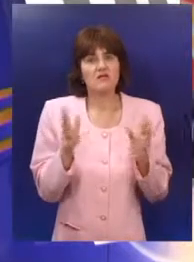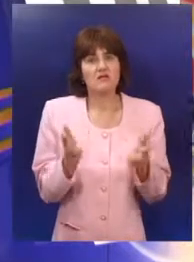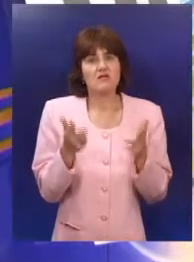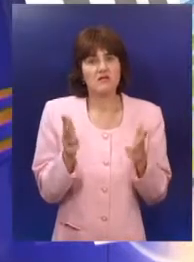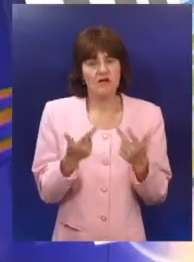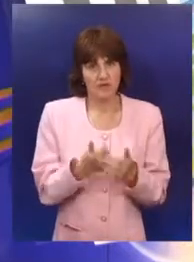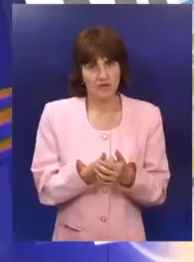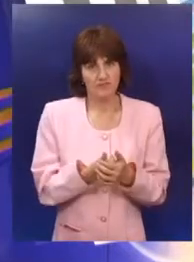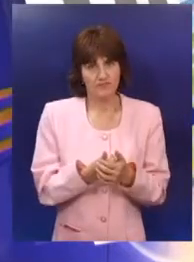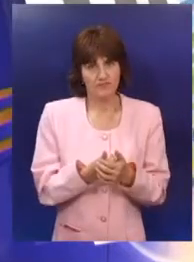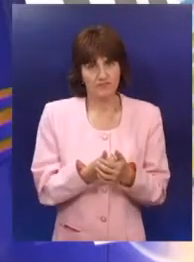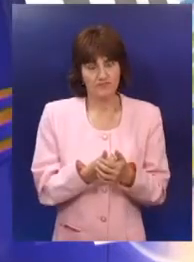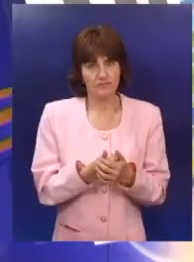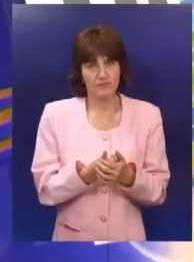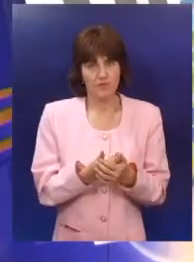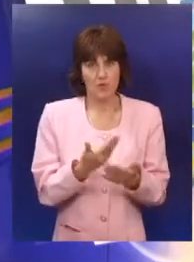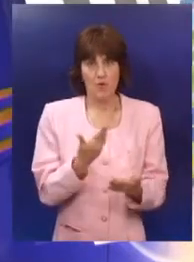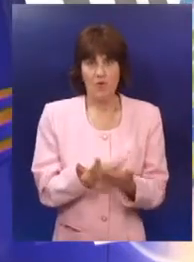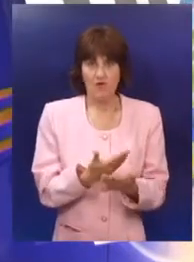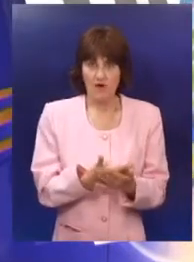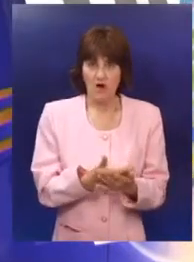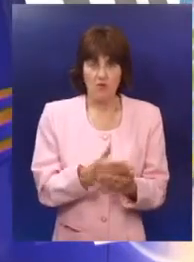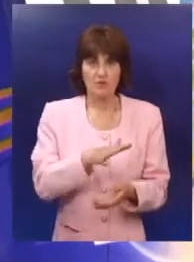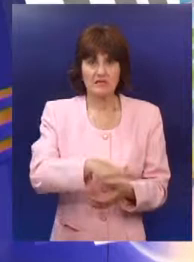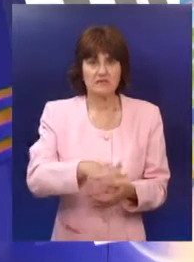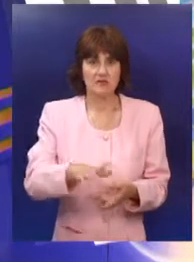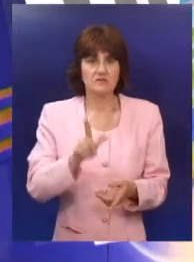jezik na ovakav način je vrlo lako.